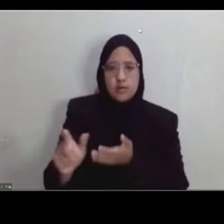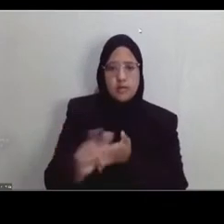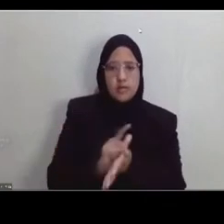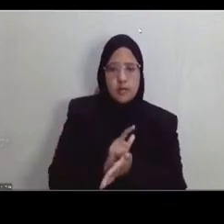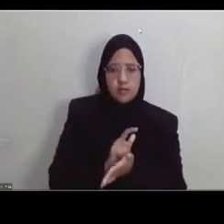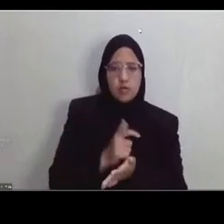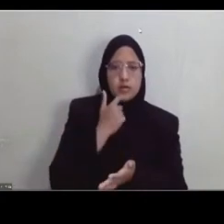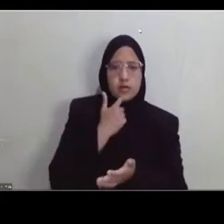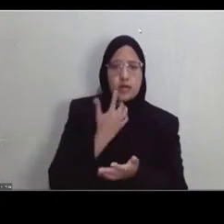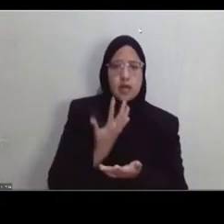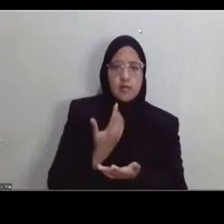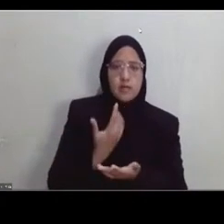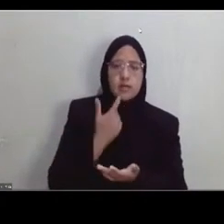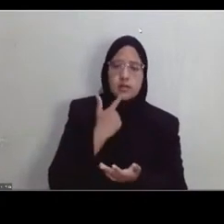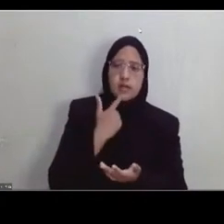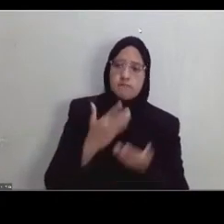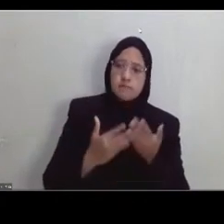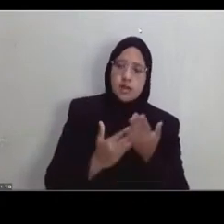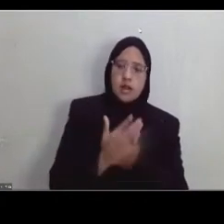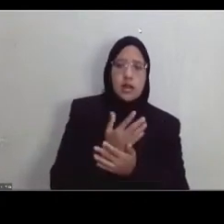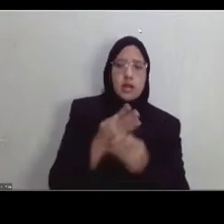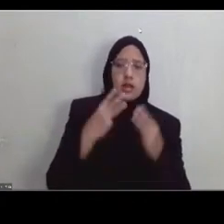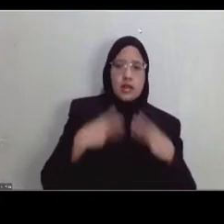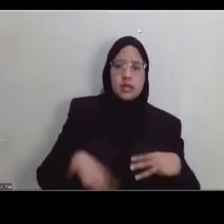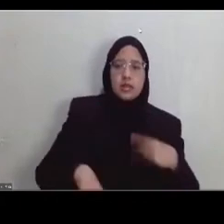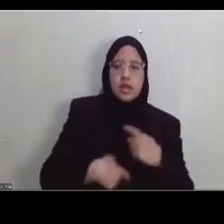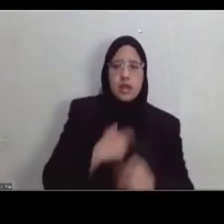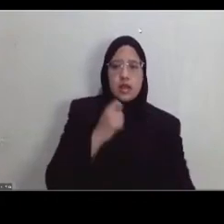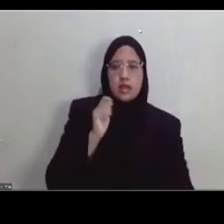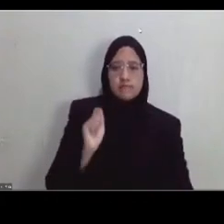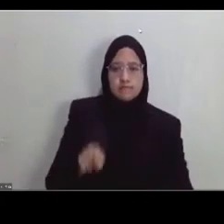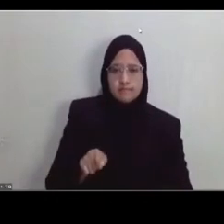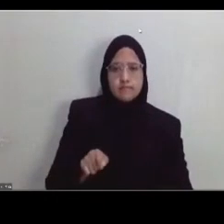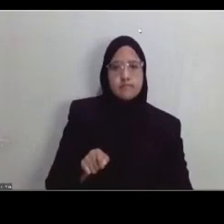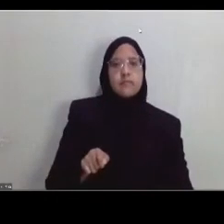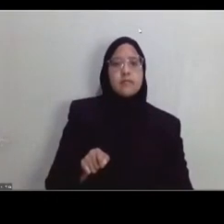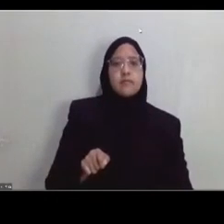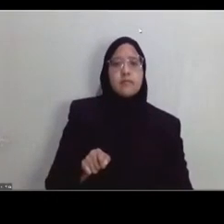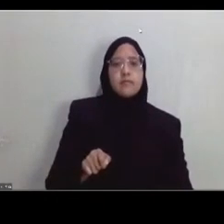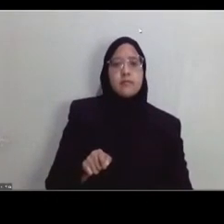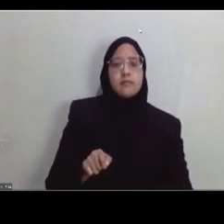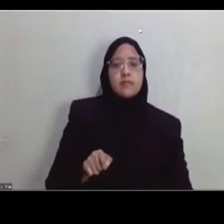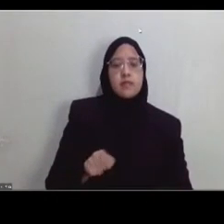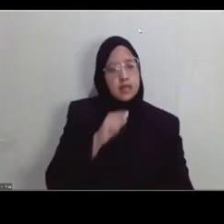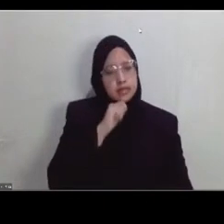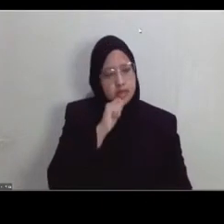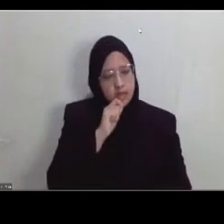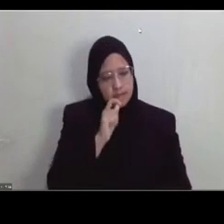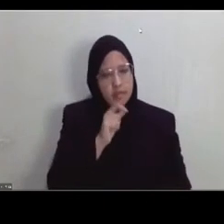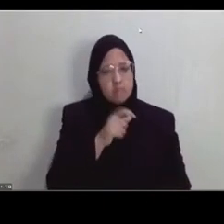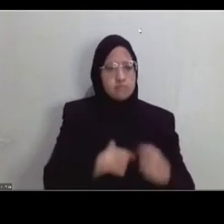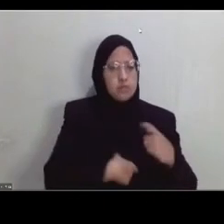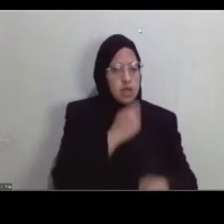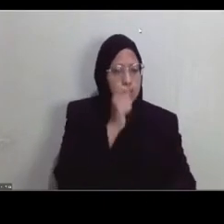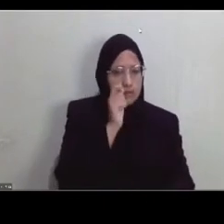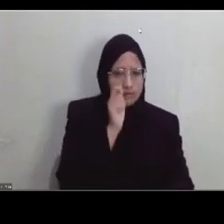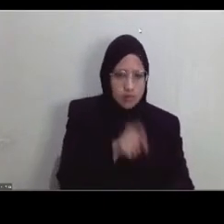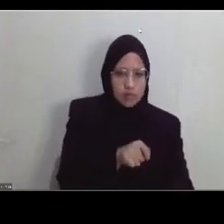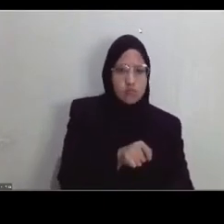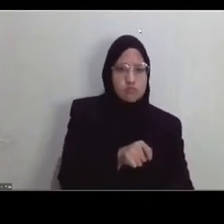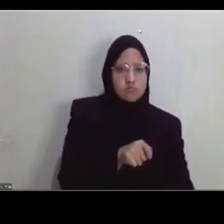pelanggaran kode etik dan perilaku hakim konstitusi yang dilakukan oleh Hakim terlapor dalam penyampaian pendapat berbeda